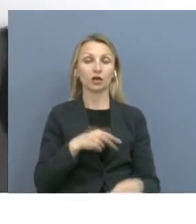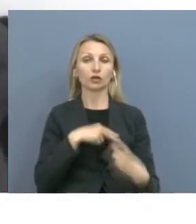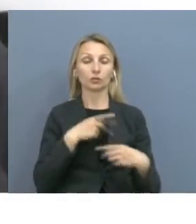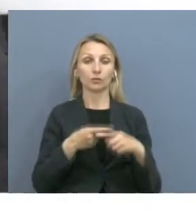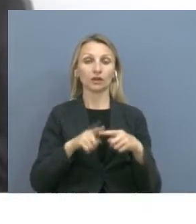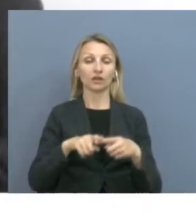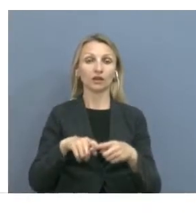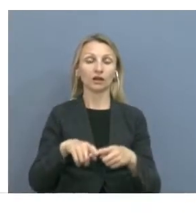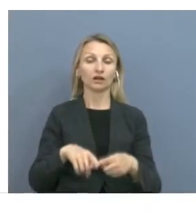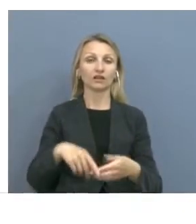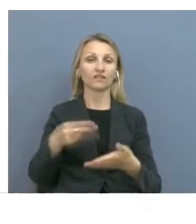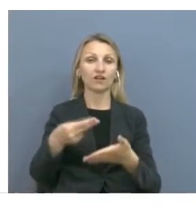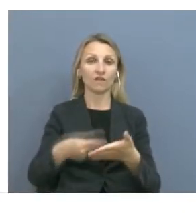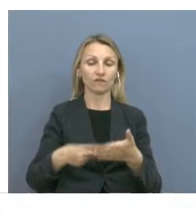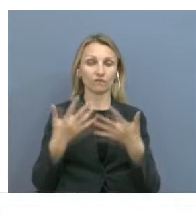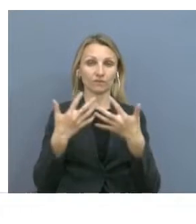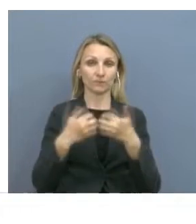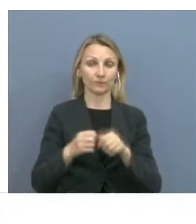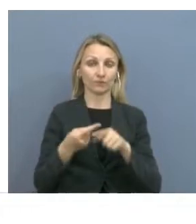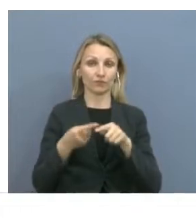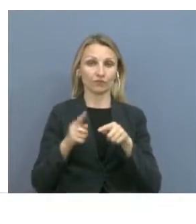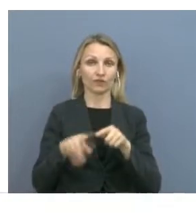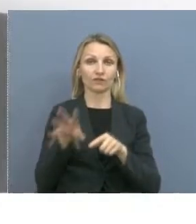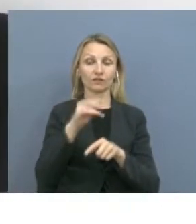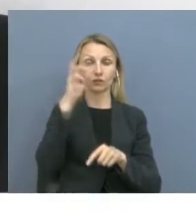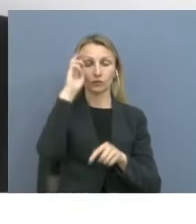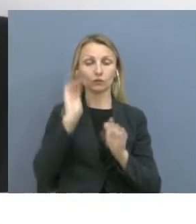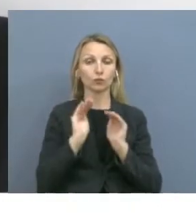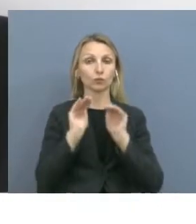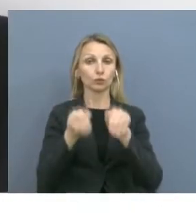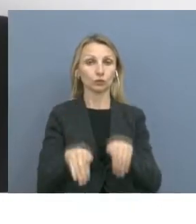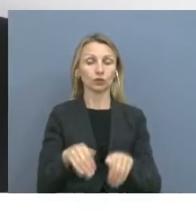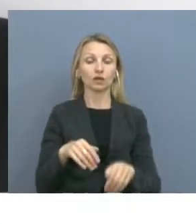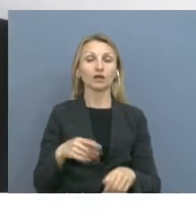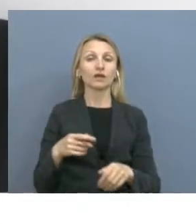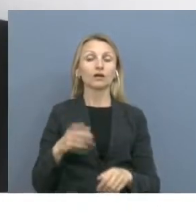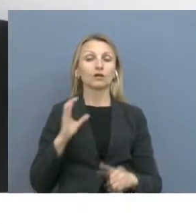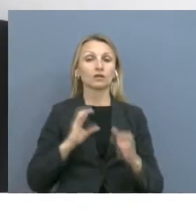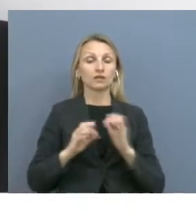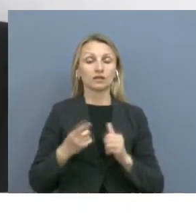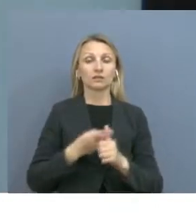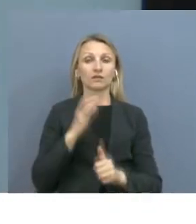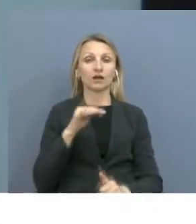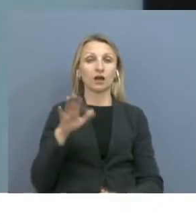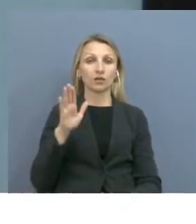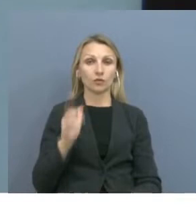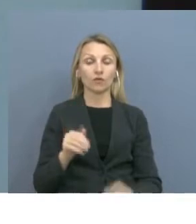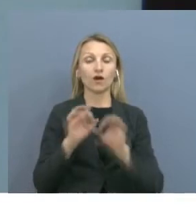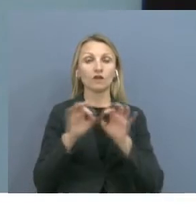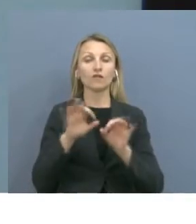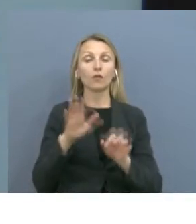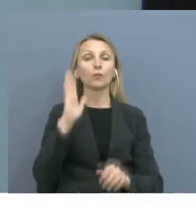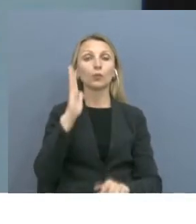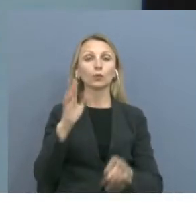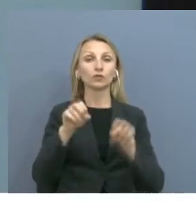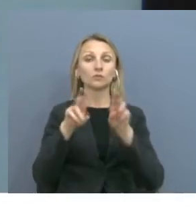цифровой портал, созданный для помощи в трудоустройстве. Кокшетауский государственный университет имени Шоханова Алиханова мониторит регистрацию будущих специалистов